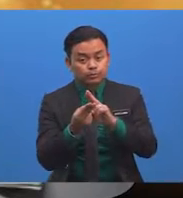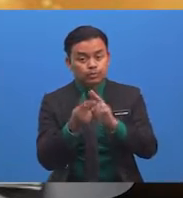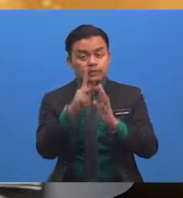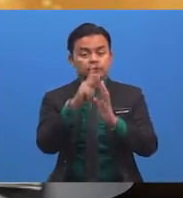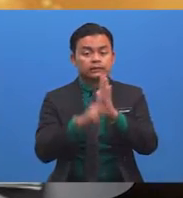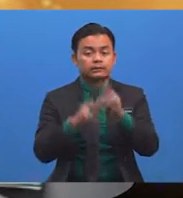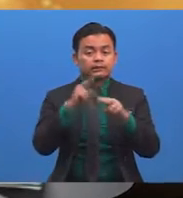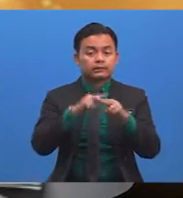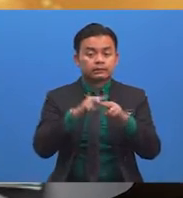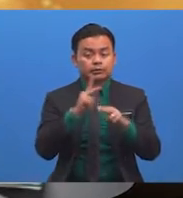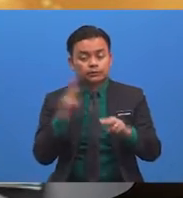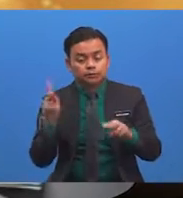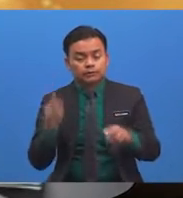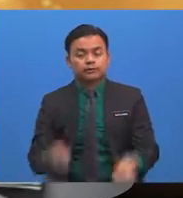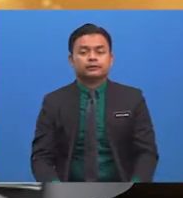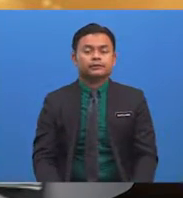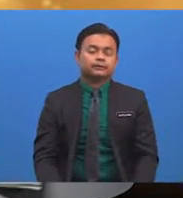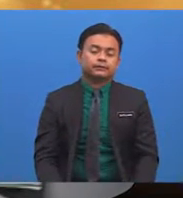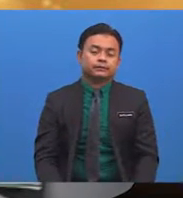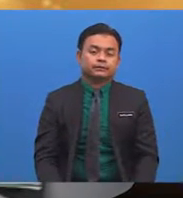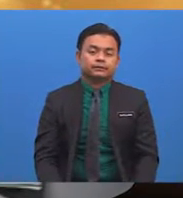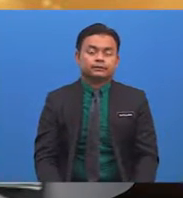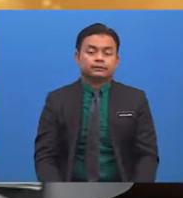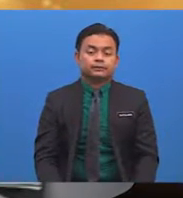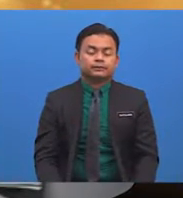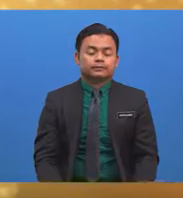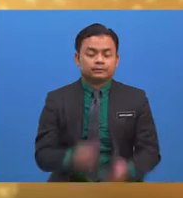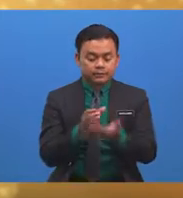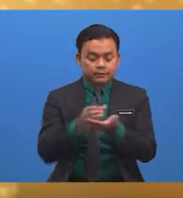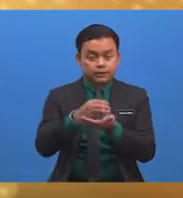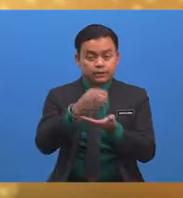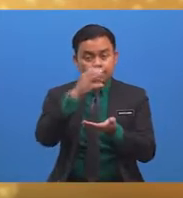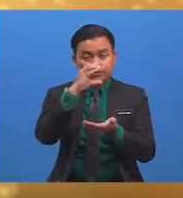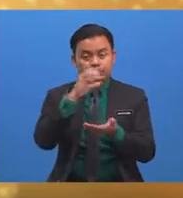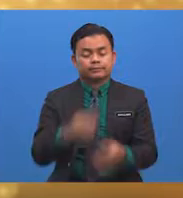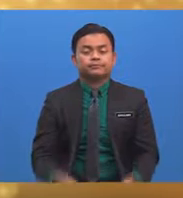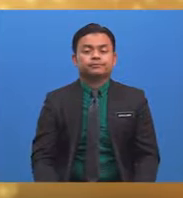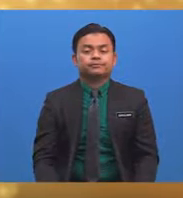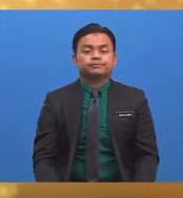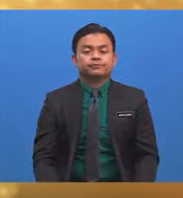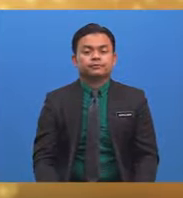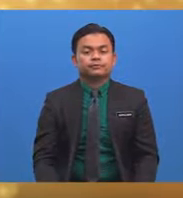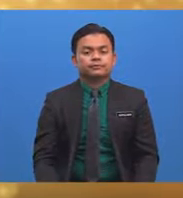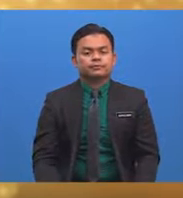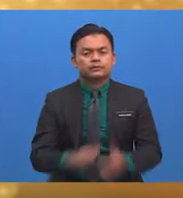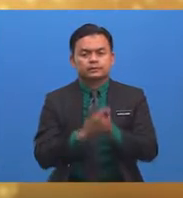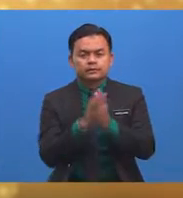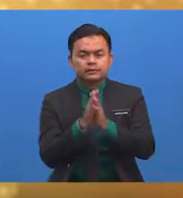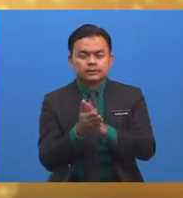cikgu ubah-ubahkan kedudukan mark itu. Oleh sebab itu, kamu